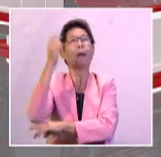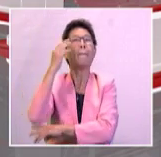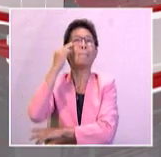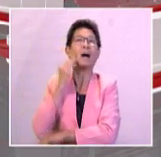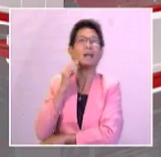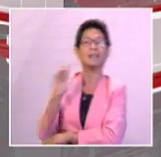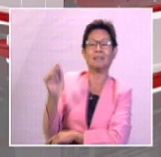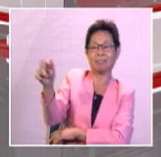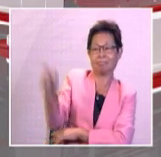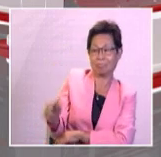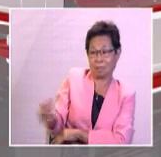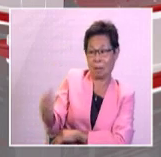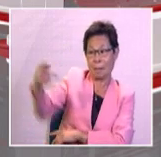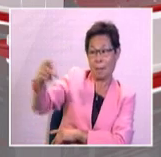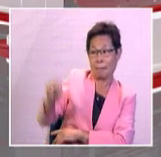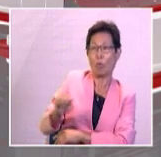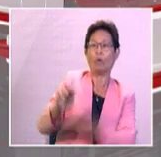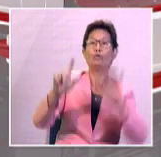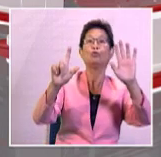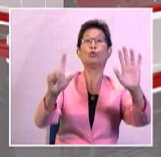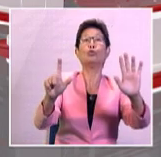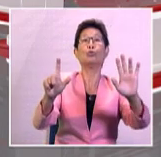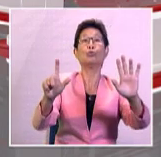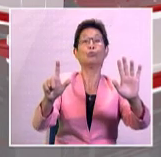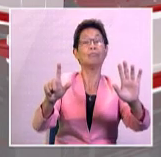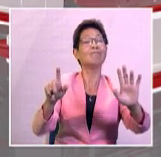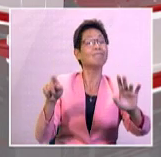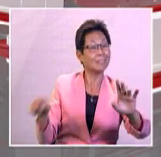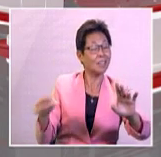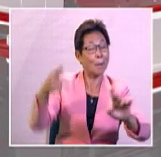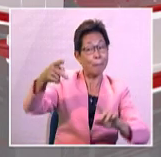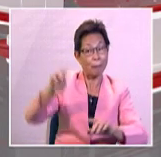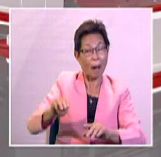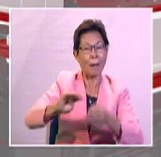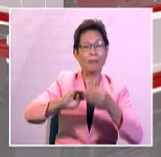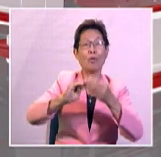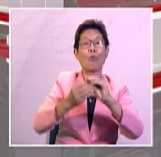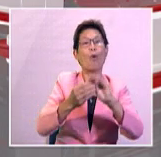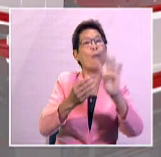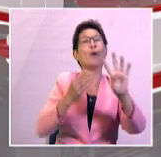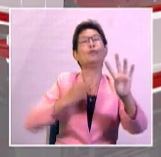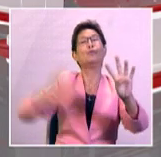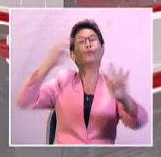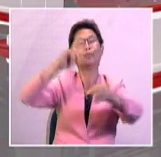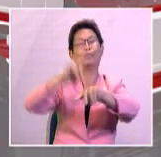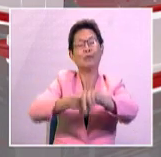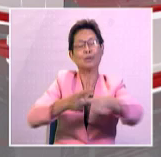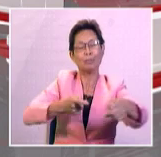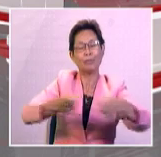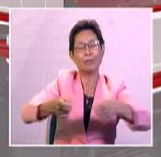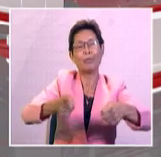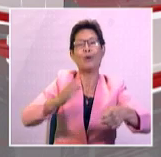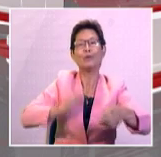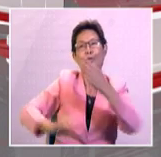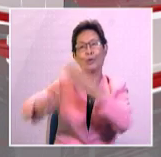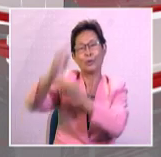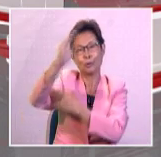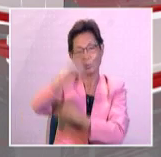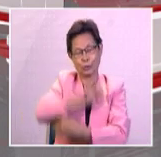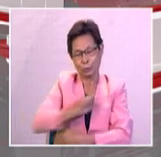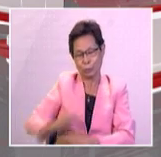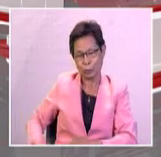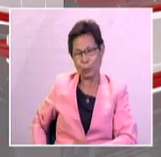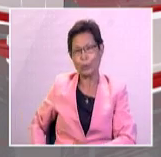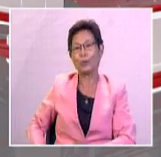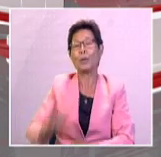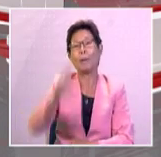Mahathir Mohamad kini Perdana Menteri ke-7 yang juga Perdana Menteri ke-4 ketika pemerintahan almarhum Sultan